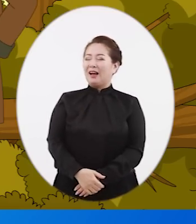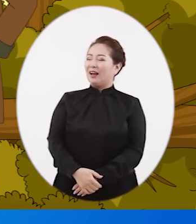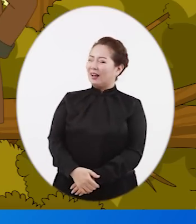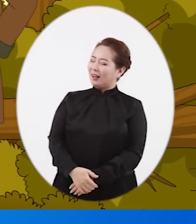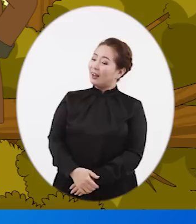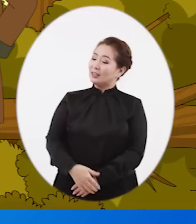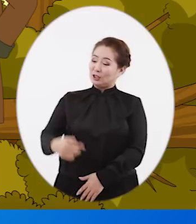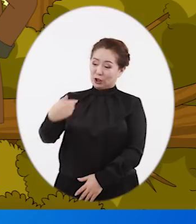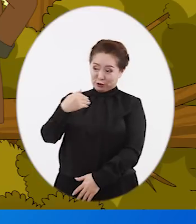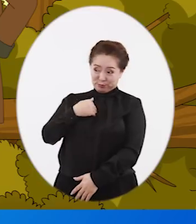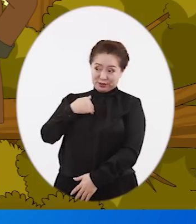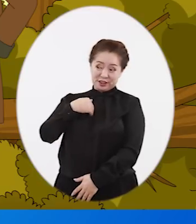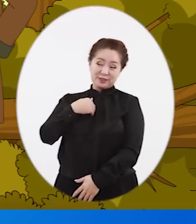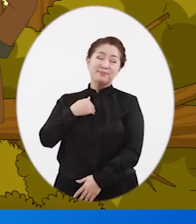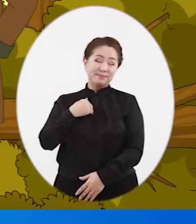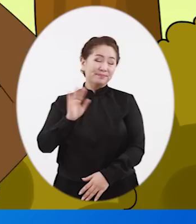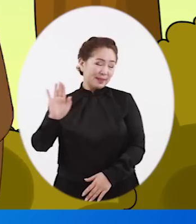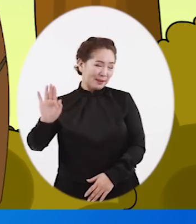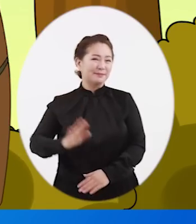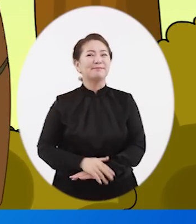За, одоо миний ээлж.